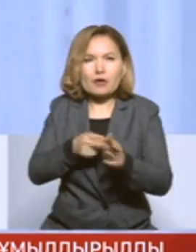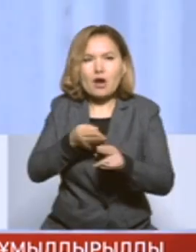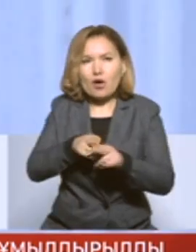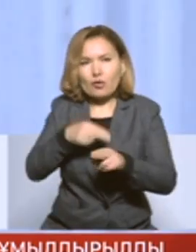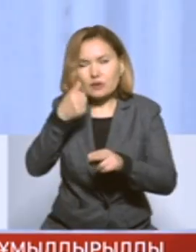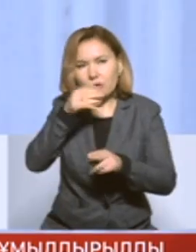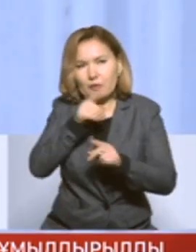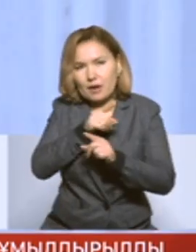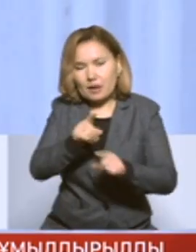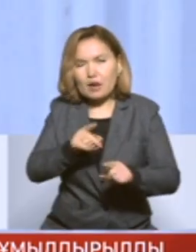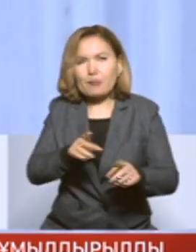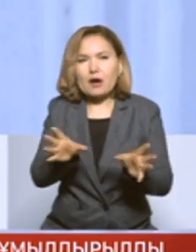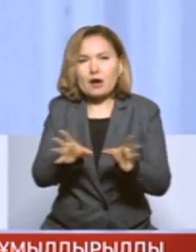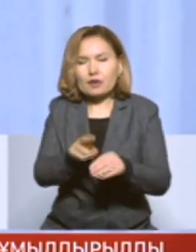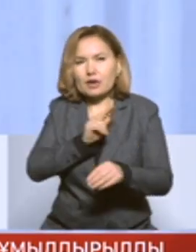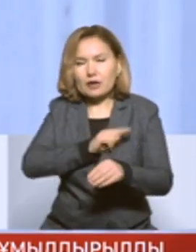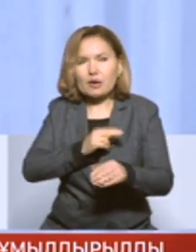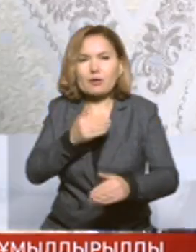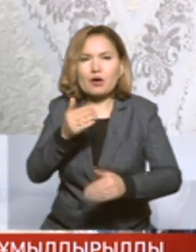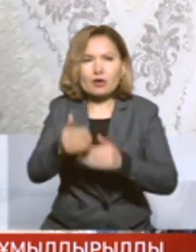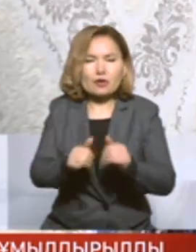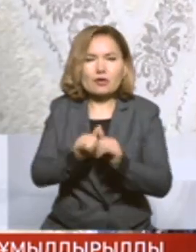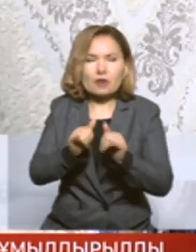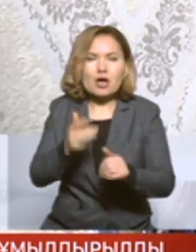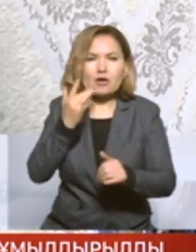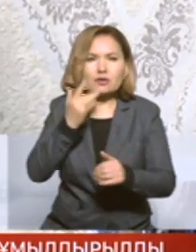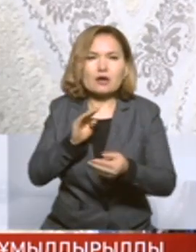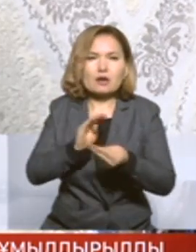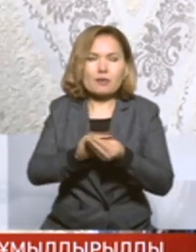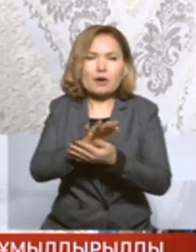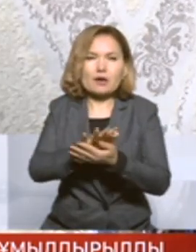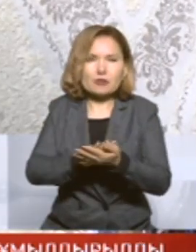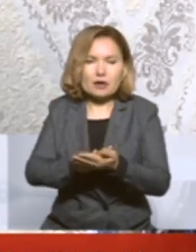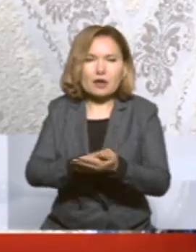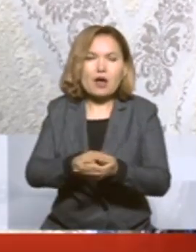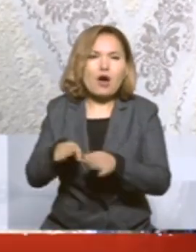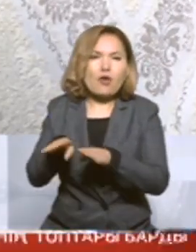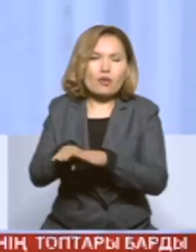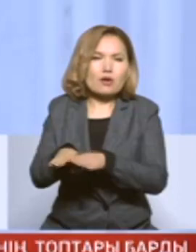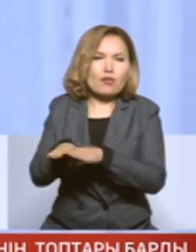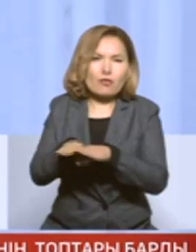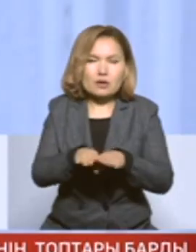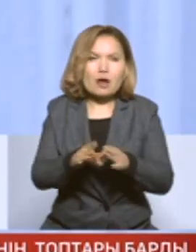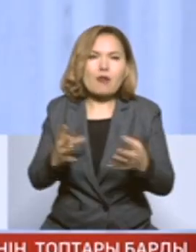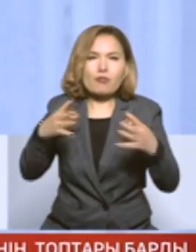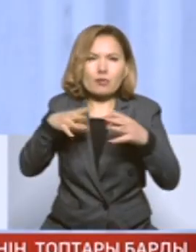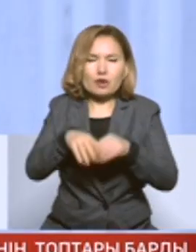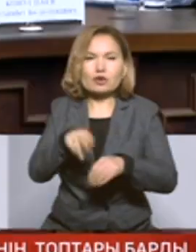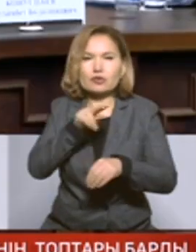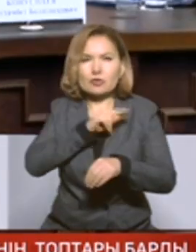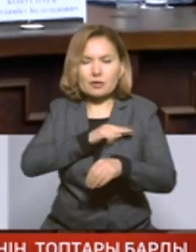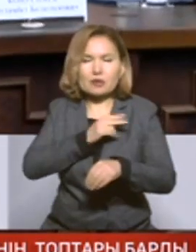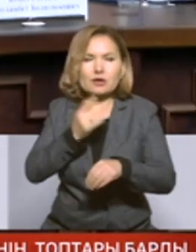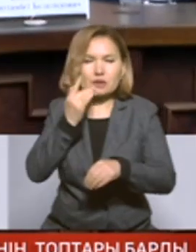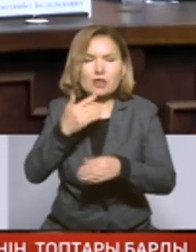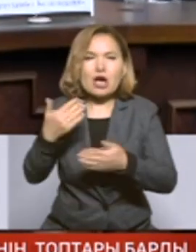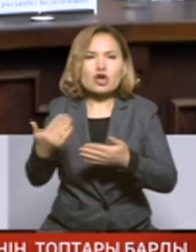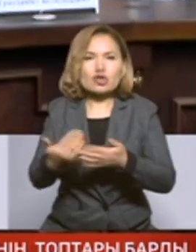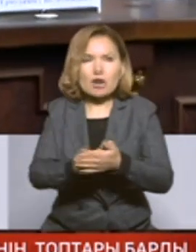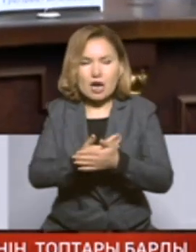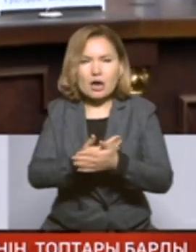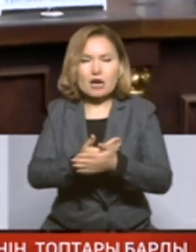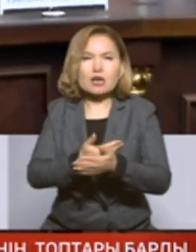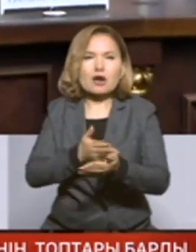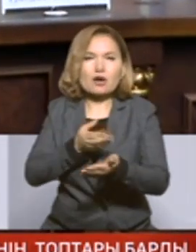жылы біздің іс-қимылымыз екі жақты форматта да ортақ интеграциялық бірлестіктер шеңберінде де жаңа